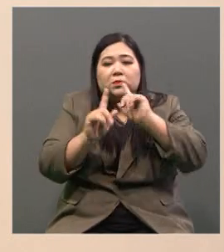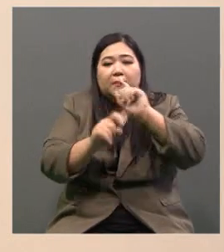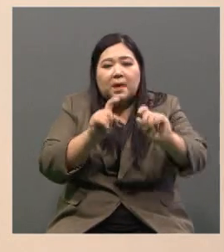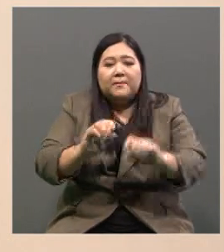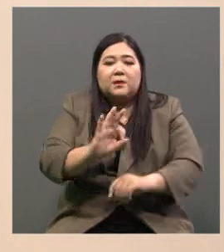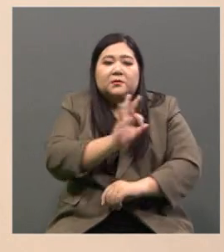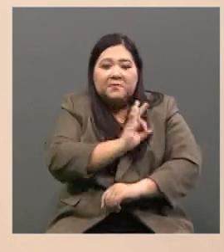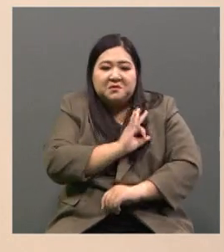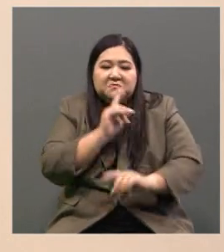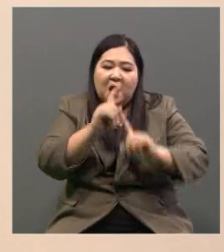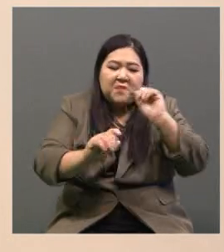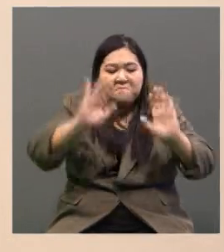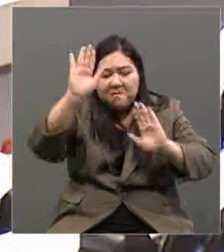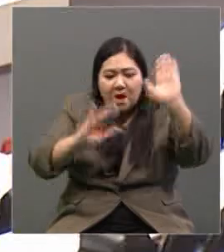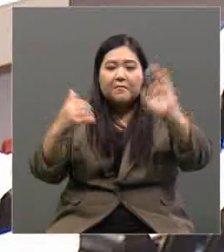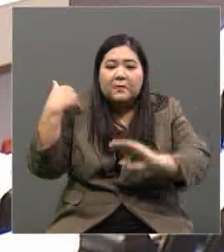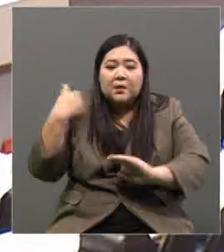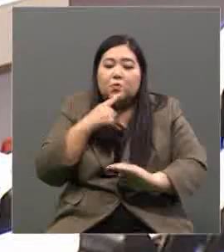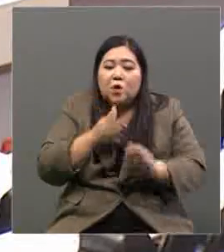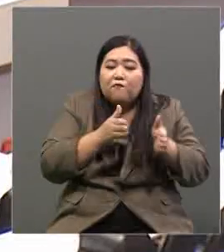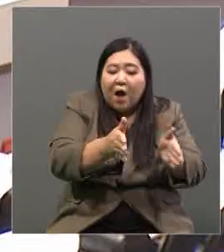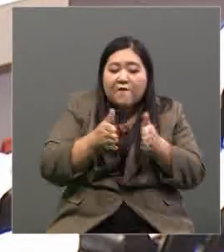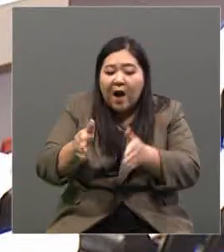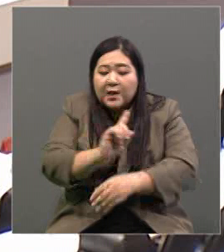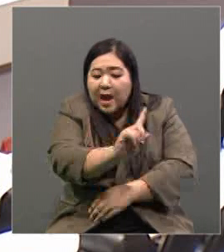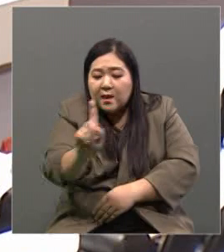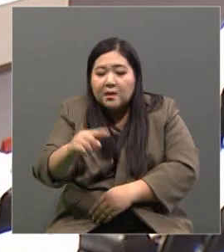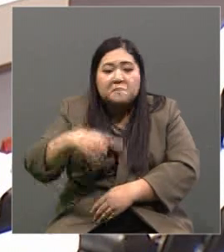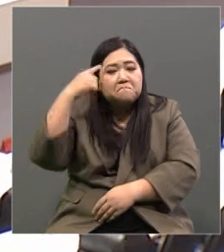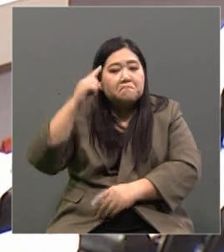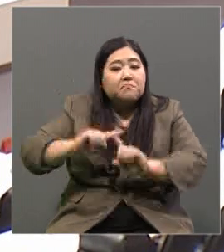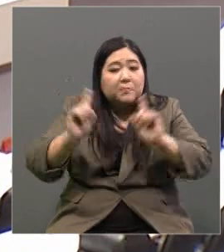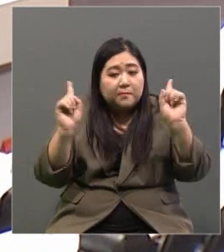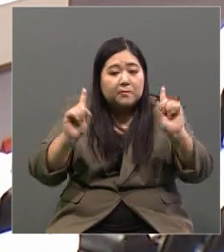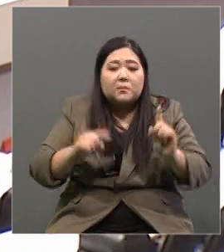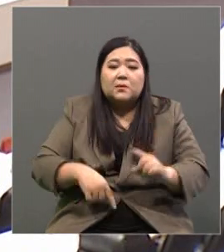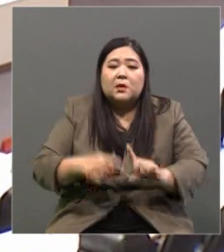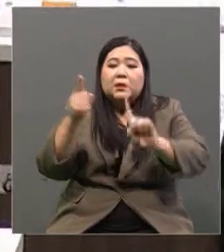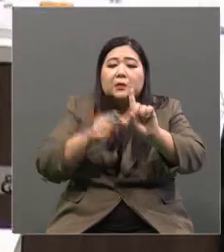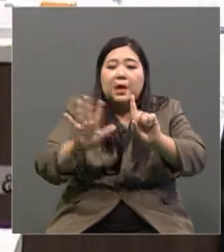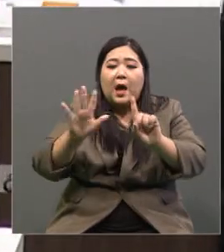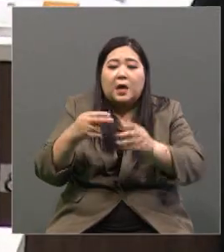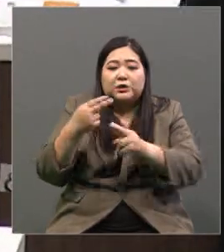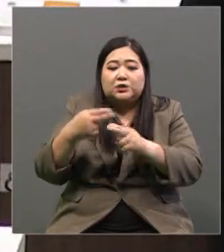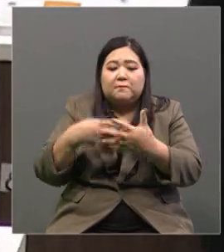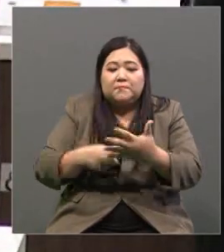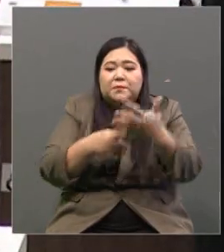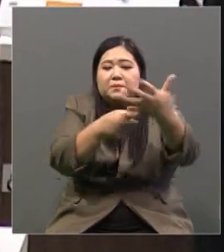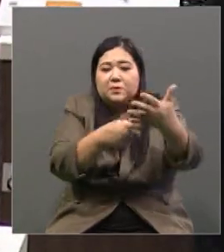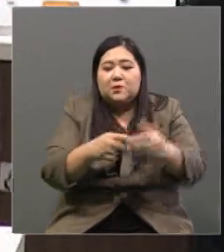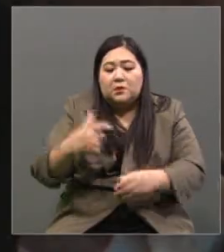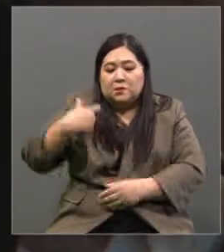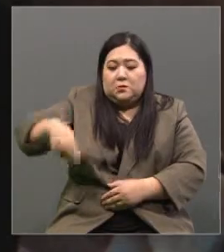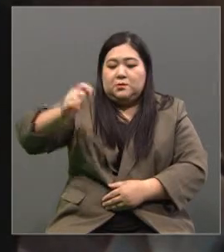ปรายกันอย่างกว้างขวางแต่หากฝ่ายใดไม่เห็นด้วยก็สามารถเข้าชื่อ1ใน5เสนอต่อประธานสภาเพื่อส่งไปยังศาลรัฐธร